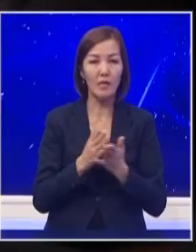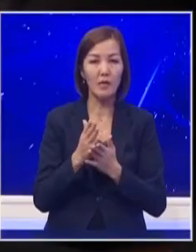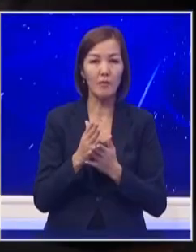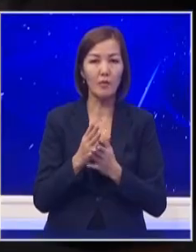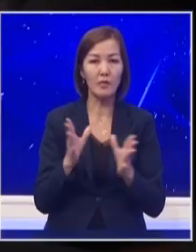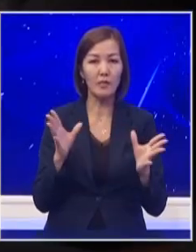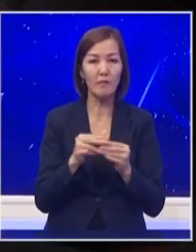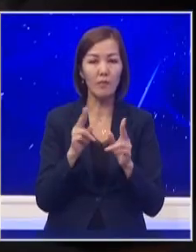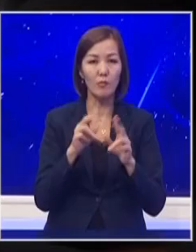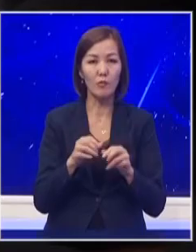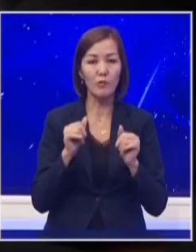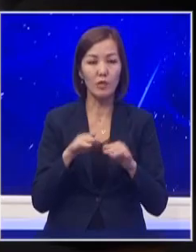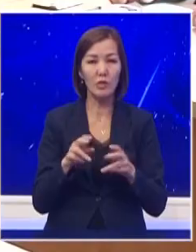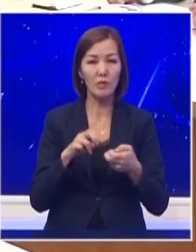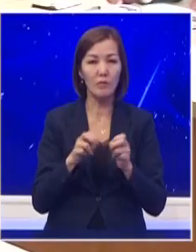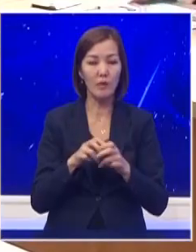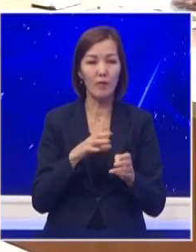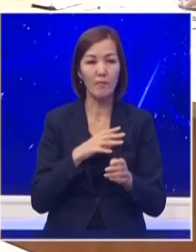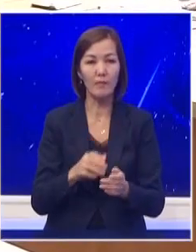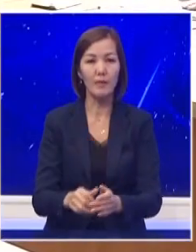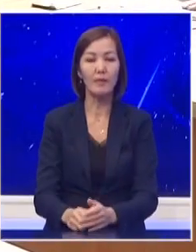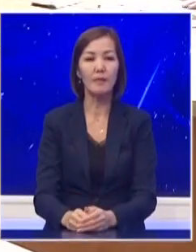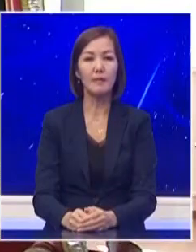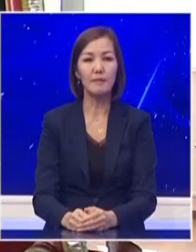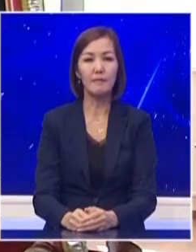на совместный поиск решения проблемы